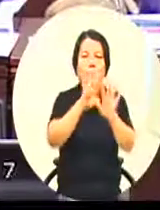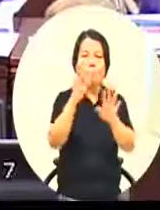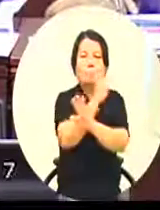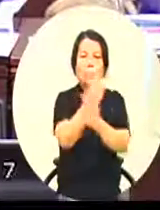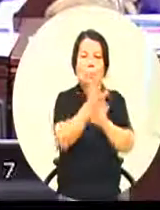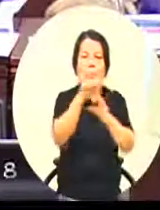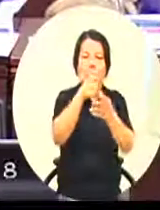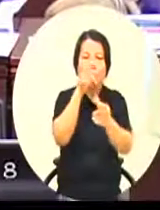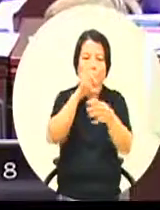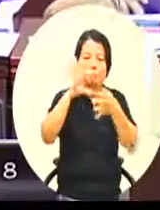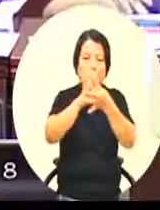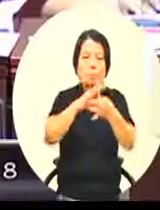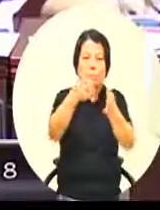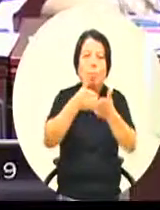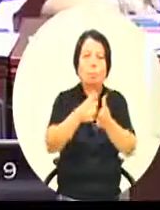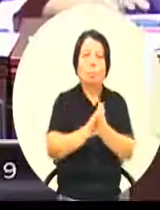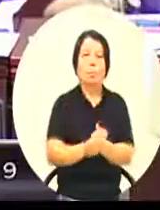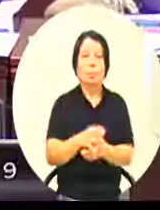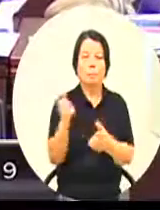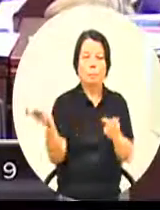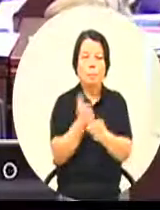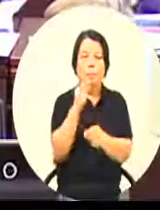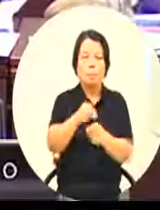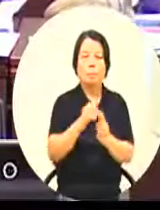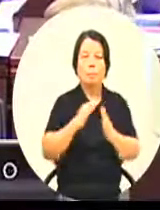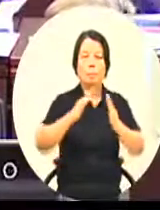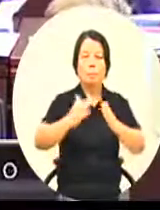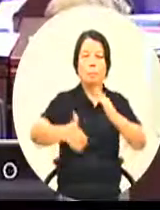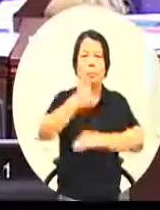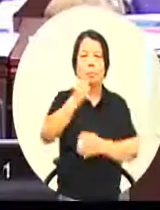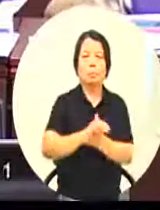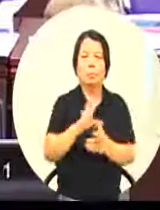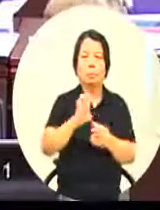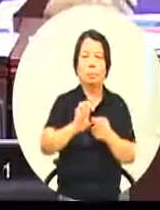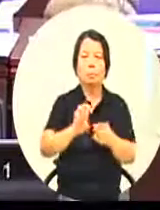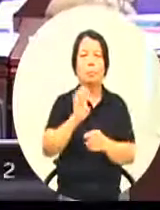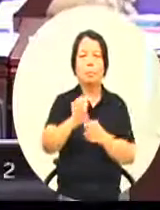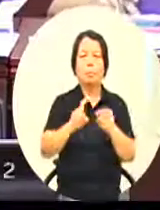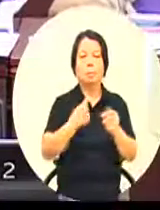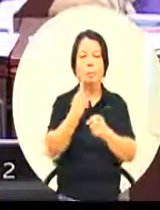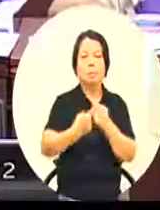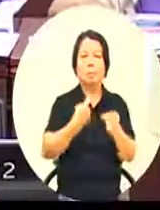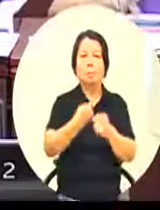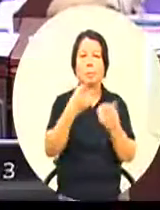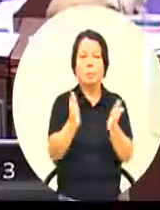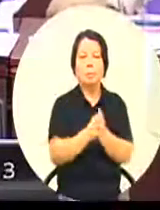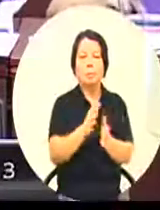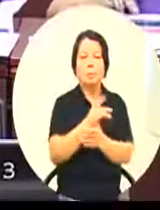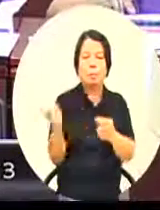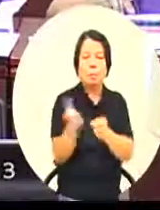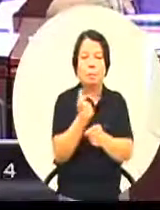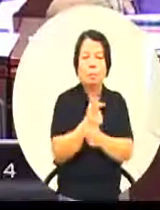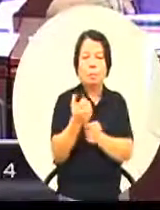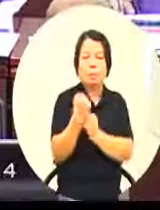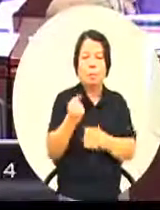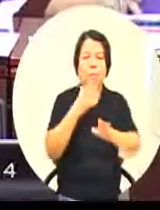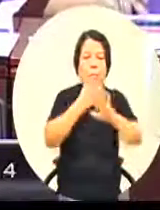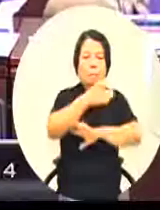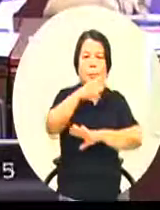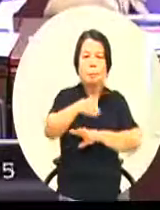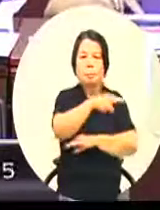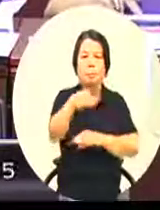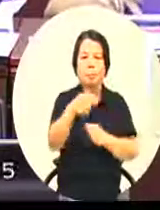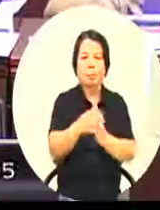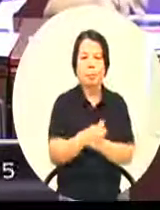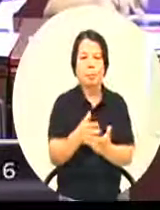过。那这一次的台风大概就是市长一直说41年来最大的一次，所以风力超过大家的预期哦。说当它发